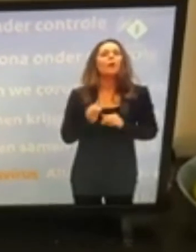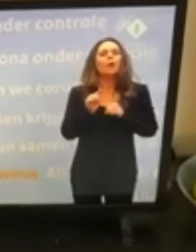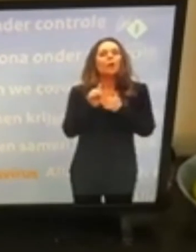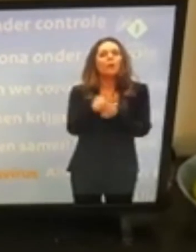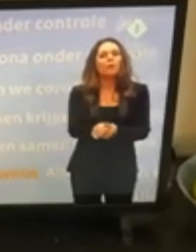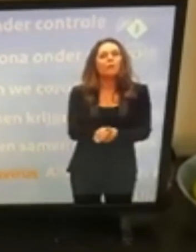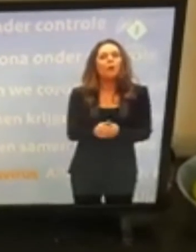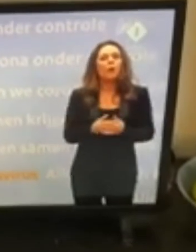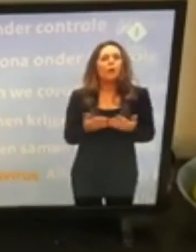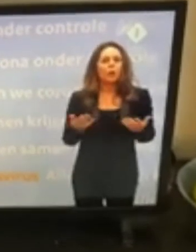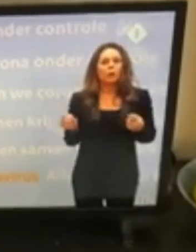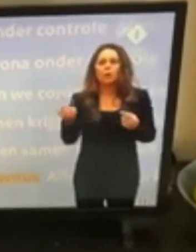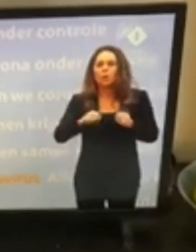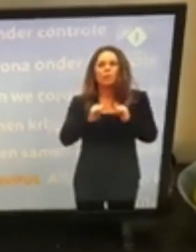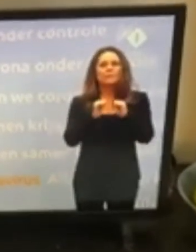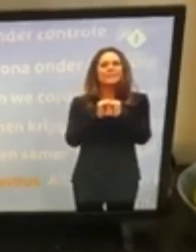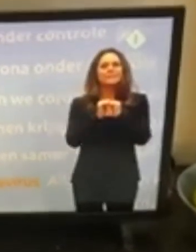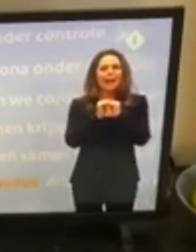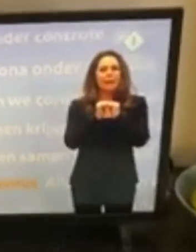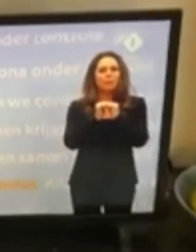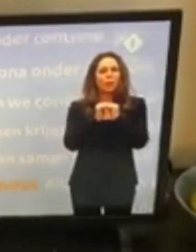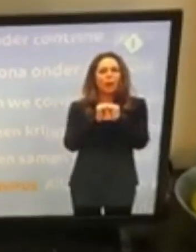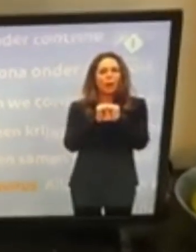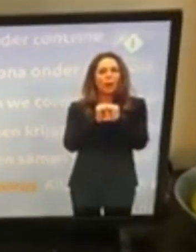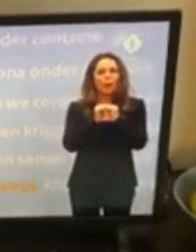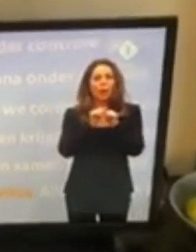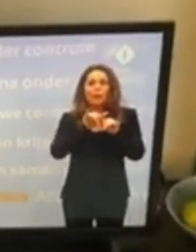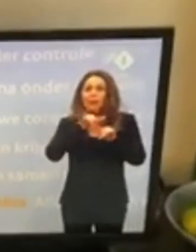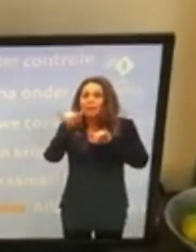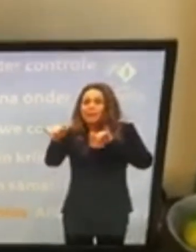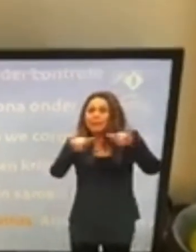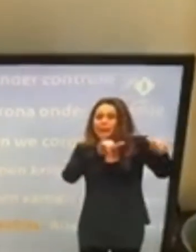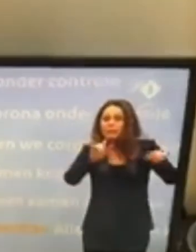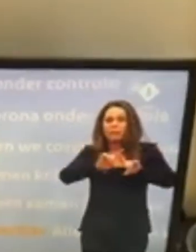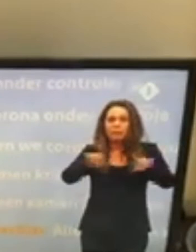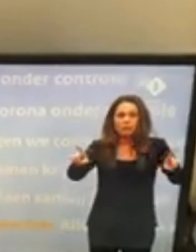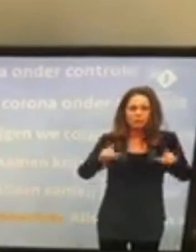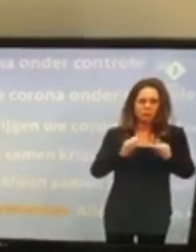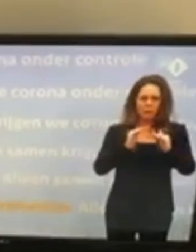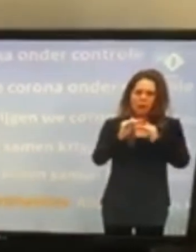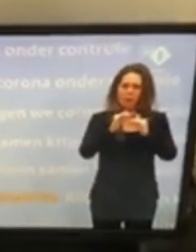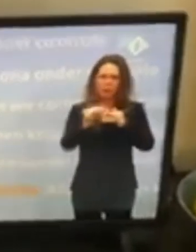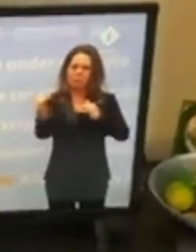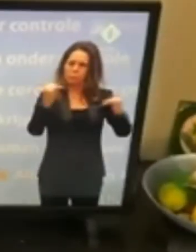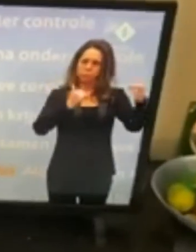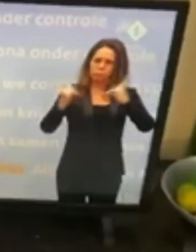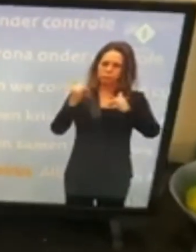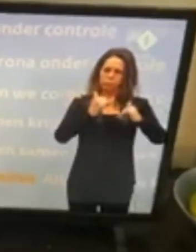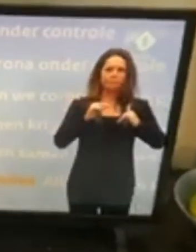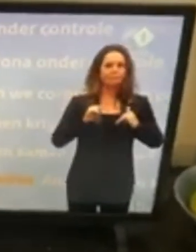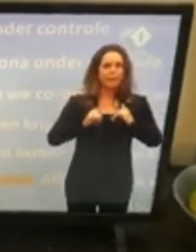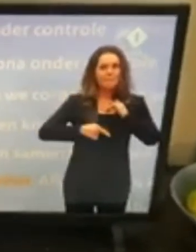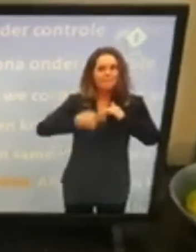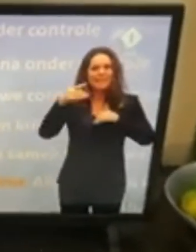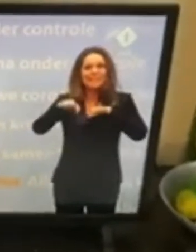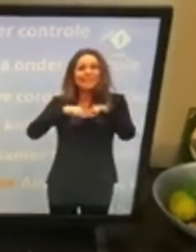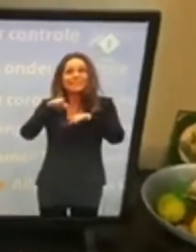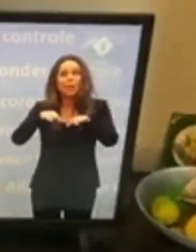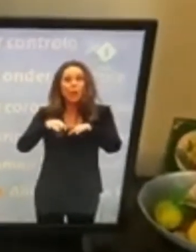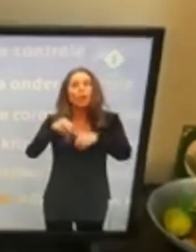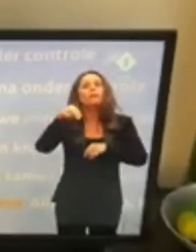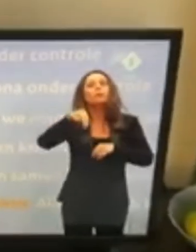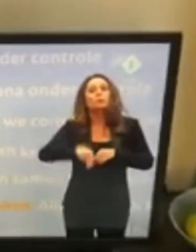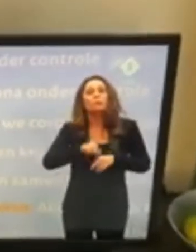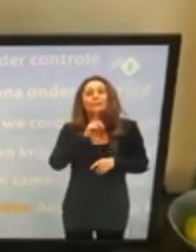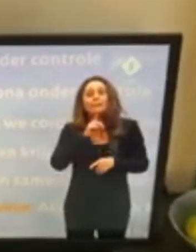van aanstaande zaterdag een vliegverbod voor vluchten uit landen die het meeste risico opleveren. Dat zijn voor nu